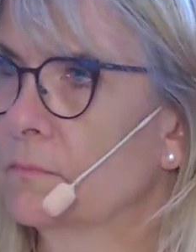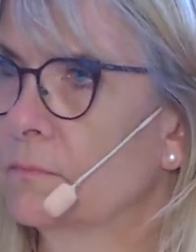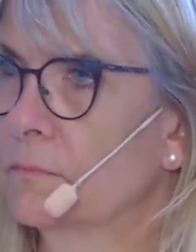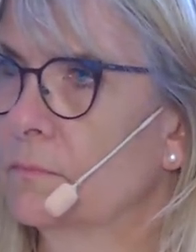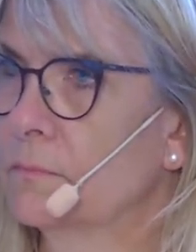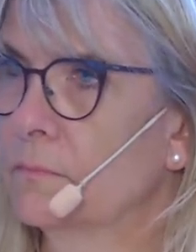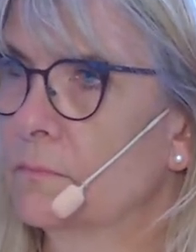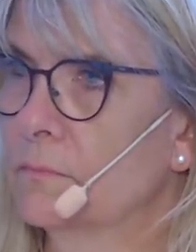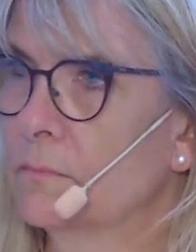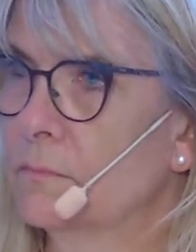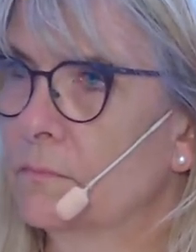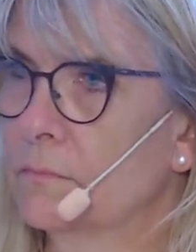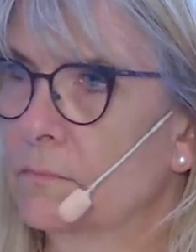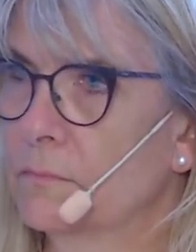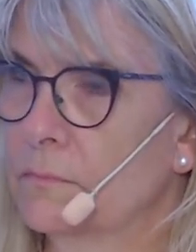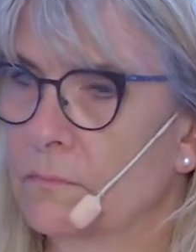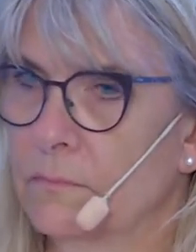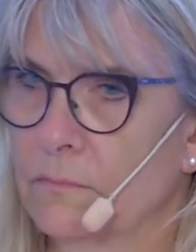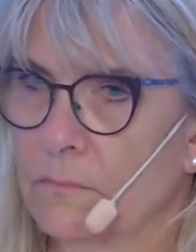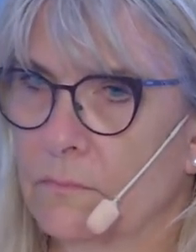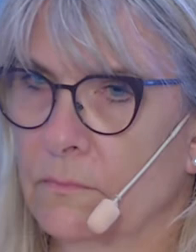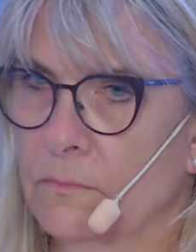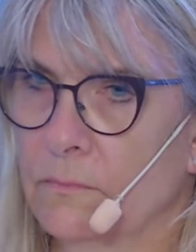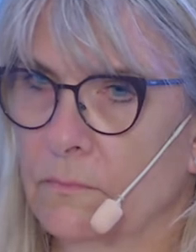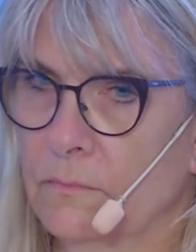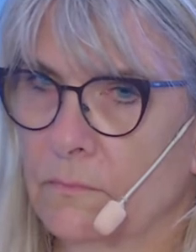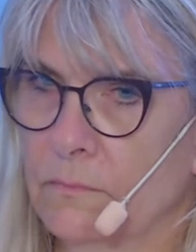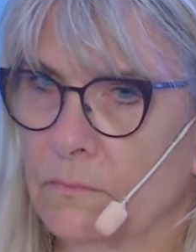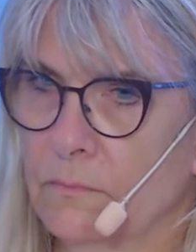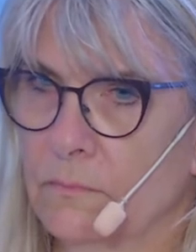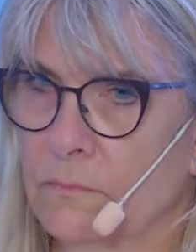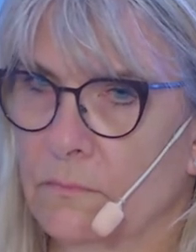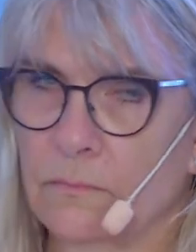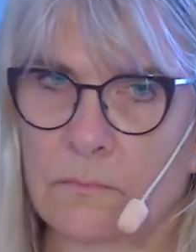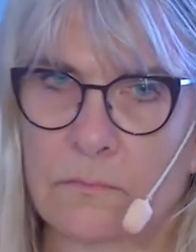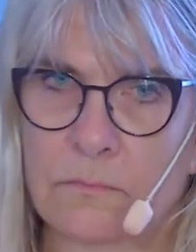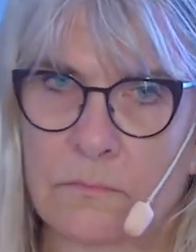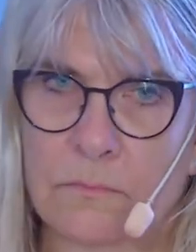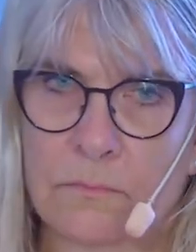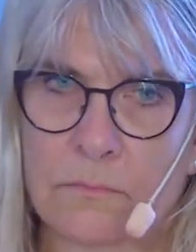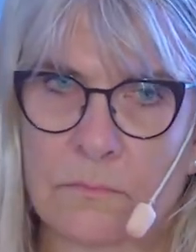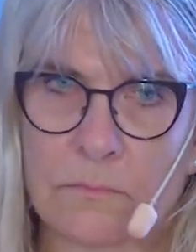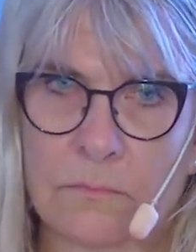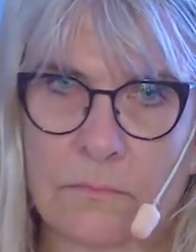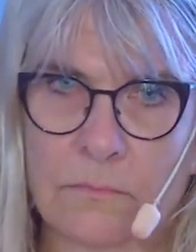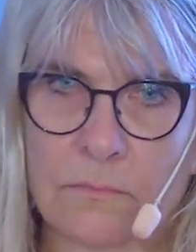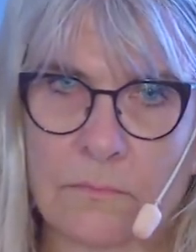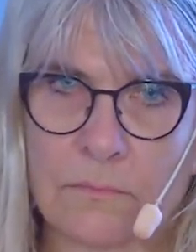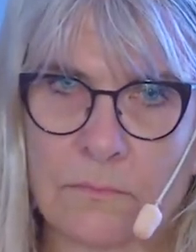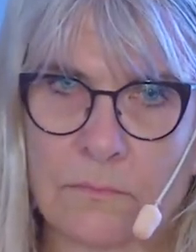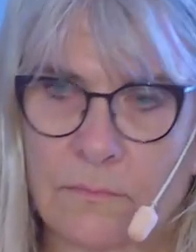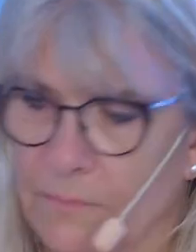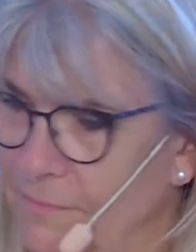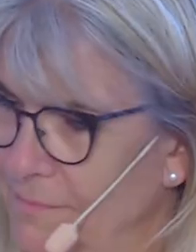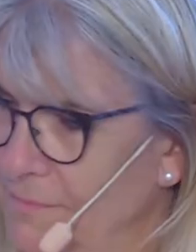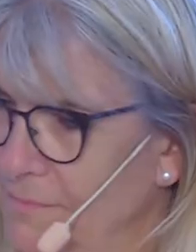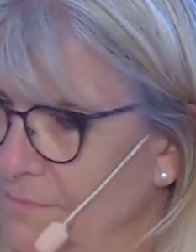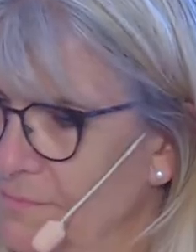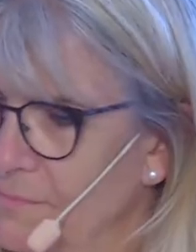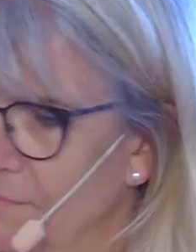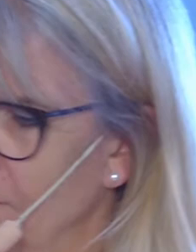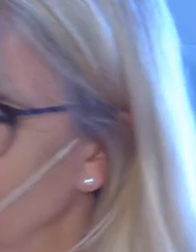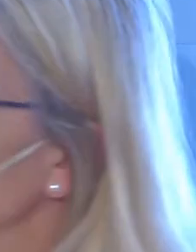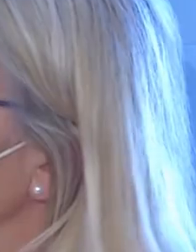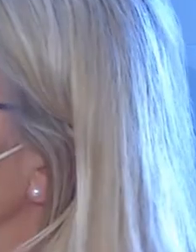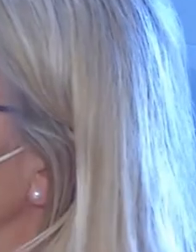rekryterar och vilken kultur vi har. Och det är där jag tror att vi är inne just nu i svensk hälso- och sjukvård. Vår utmaning på något sätt är att gå att öka